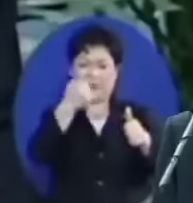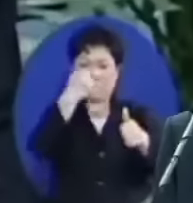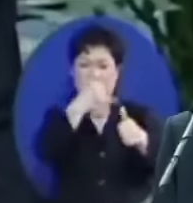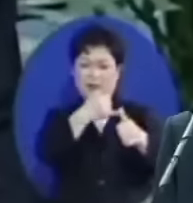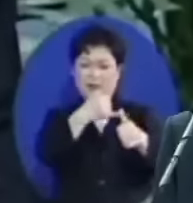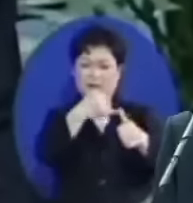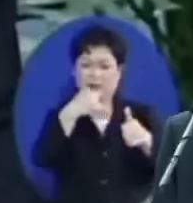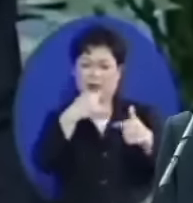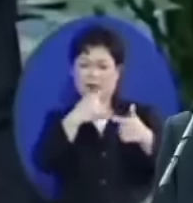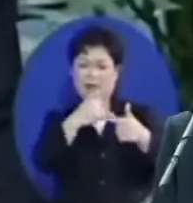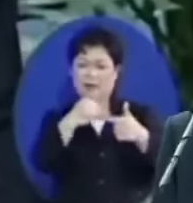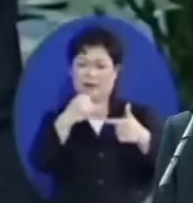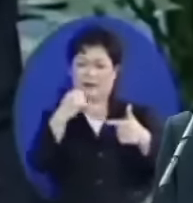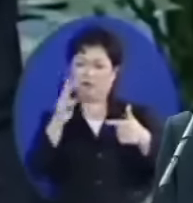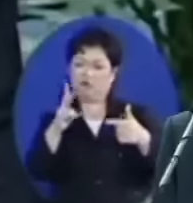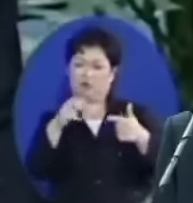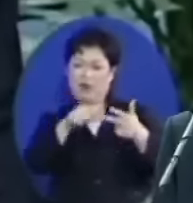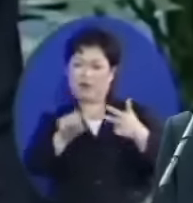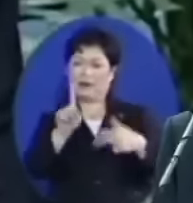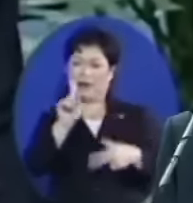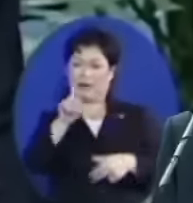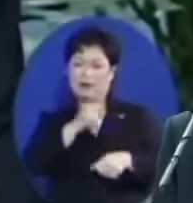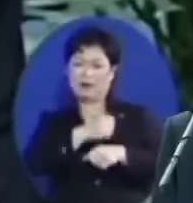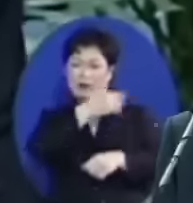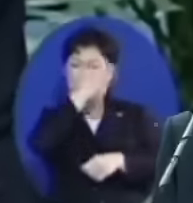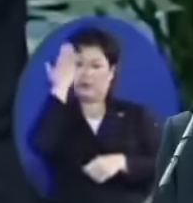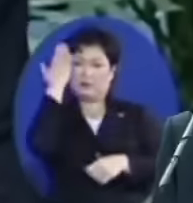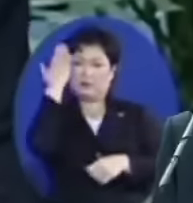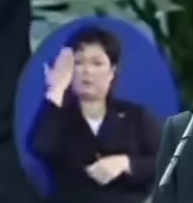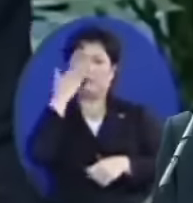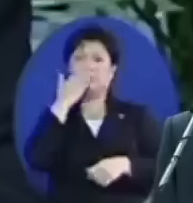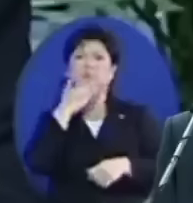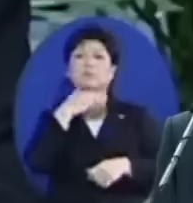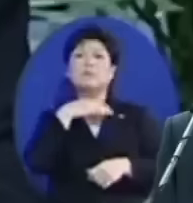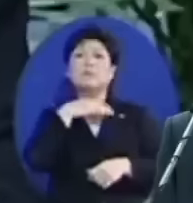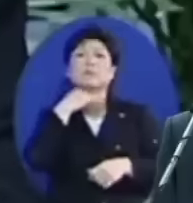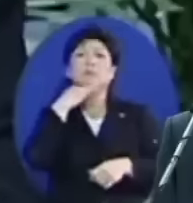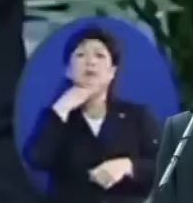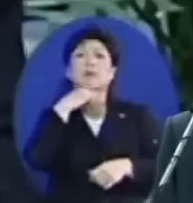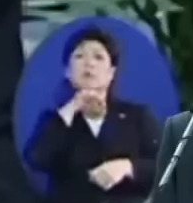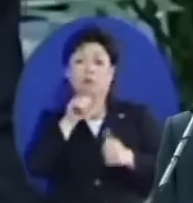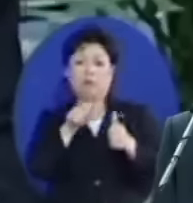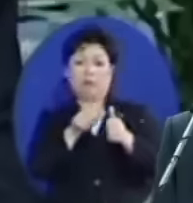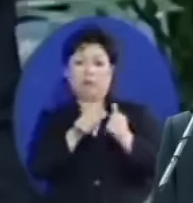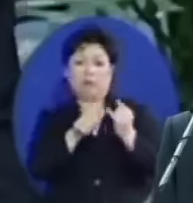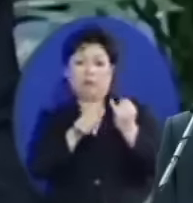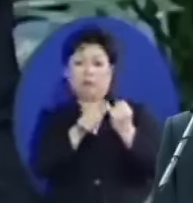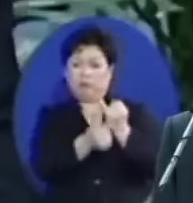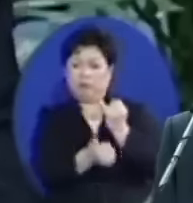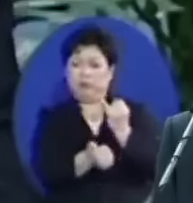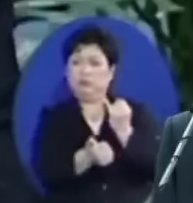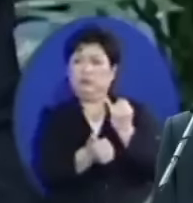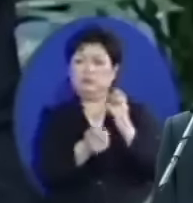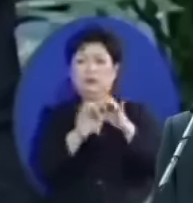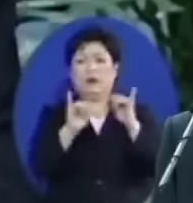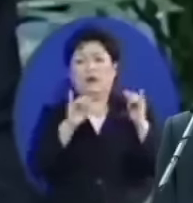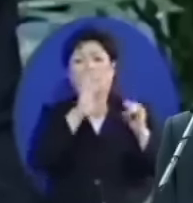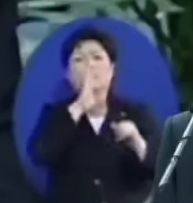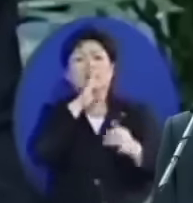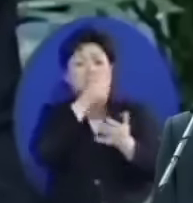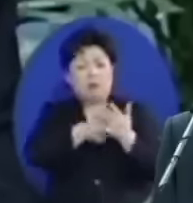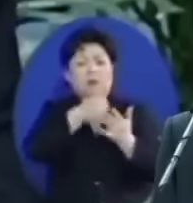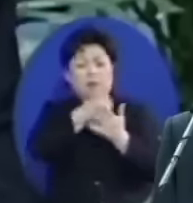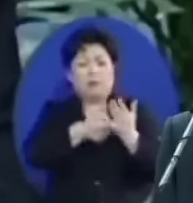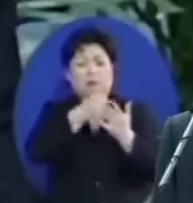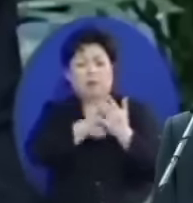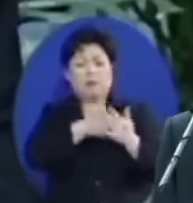아들 하나를 낳고 젊은 나이에 세상을 떴습니다. 사람들이 다 애도했습니다. 안타까워했습니다.